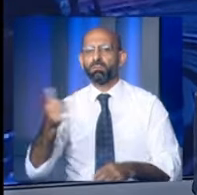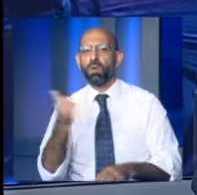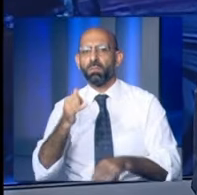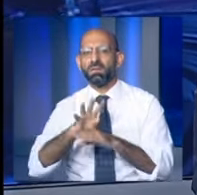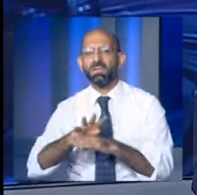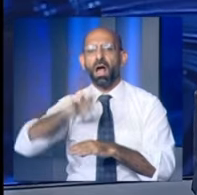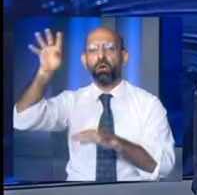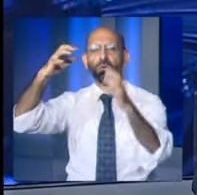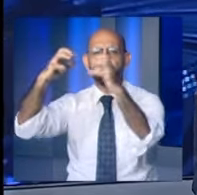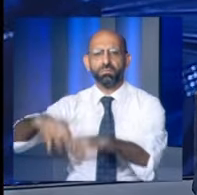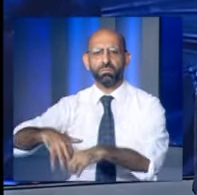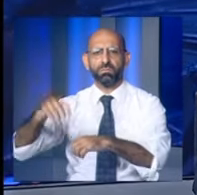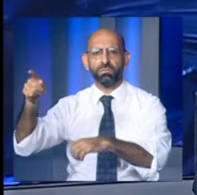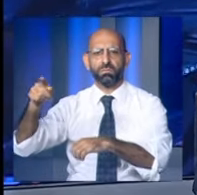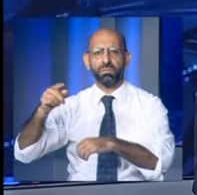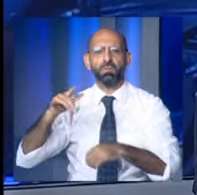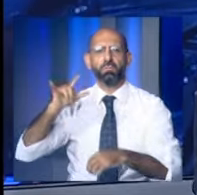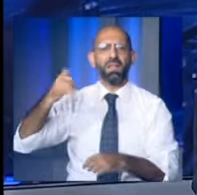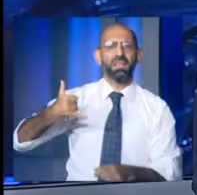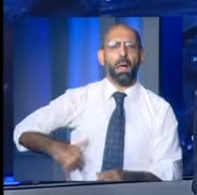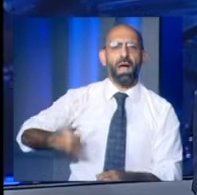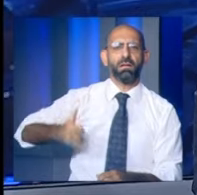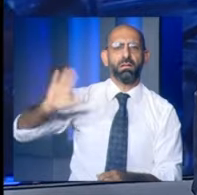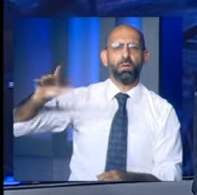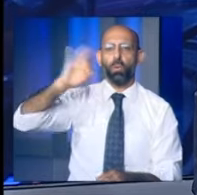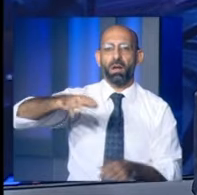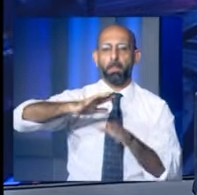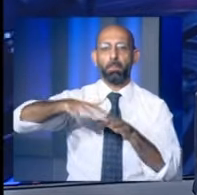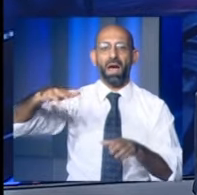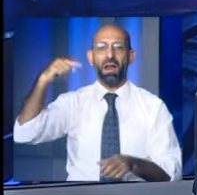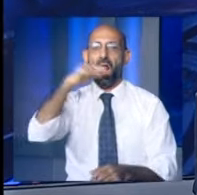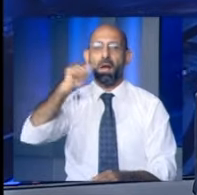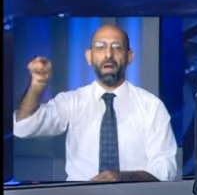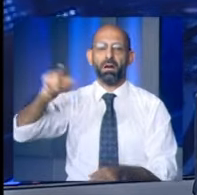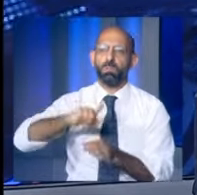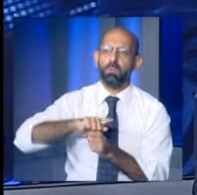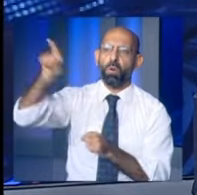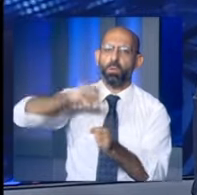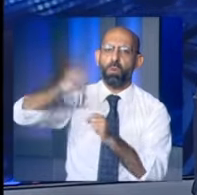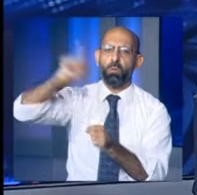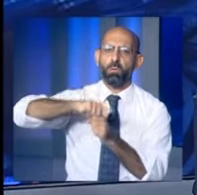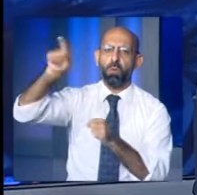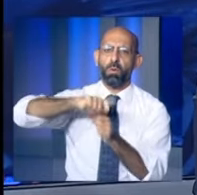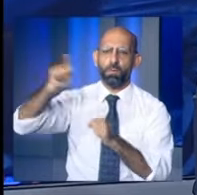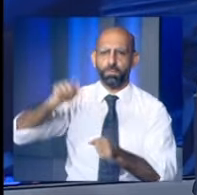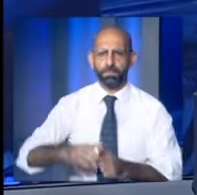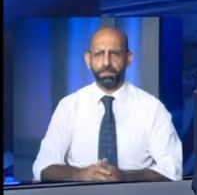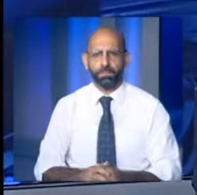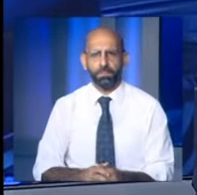الأمريكية أنها دمرت منصة إطلاق صواريخ وزورقا ومسيرتين للحوثيين في اليمن والبحر